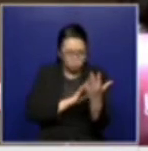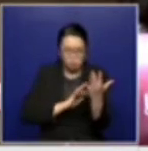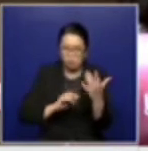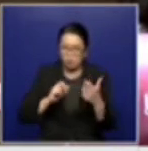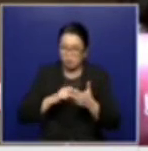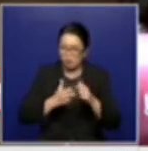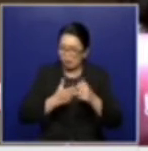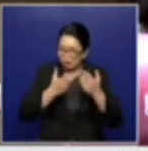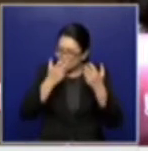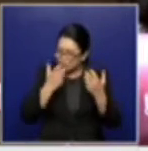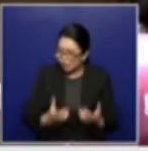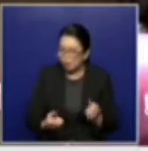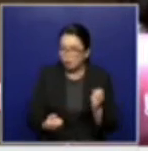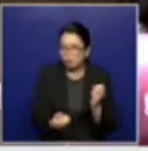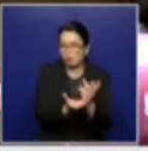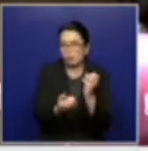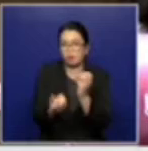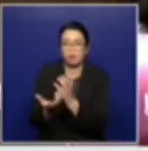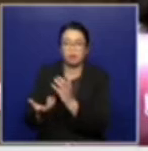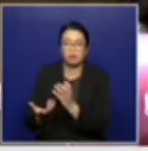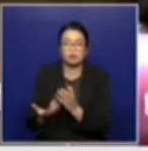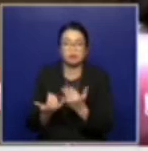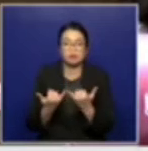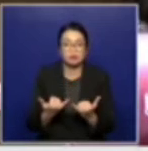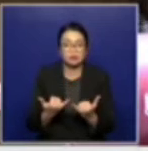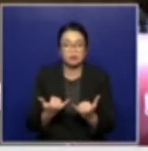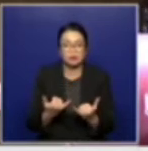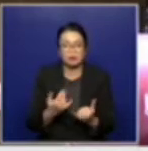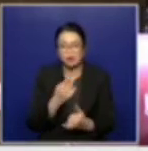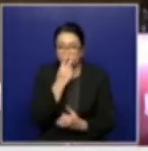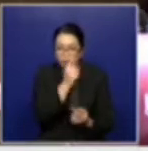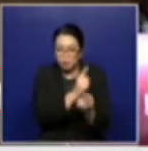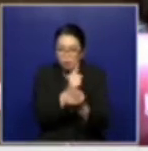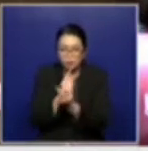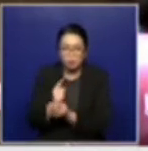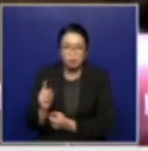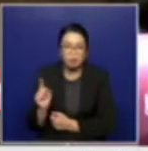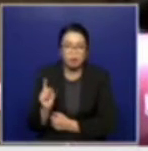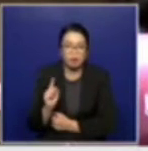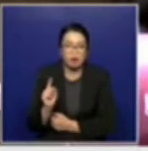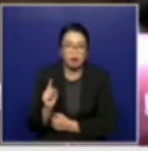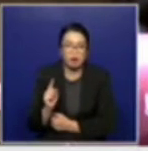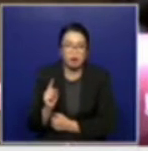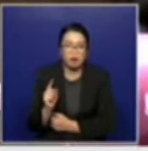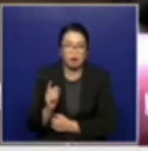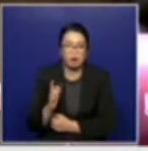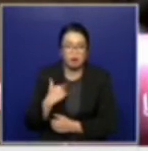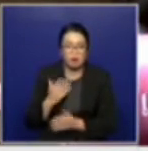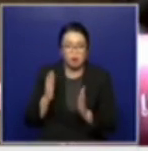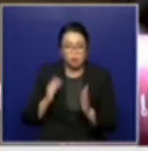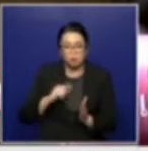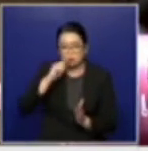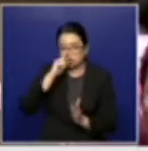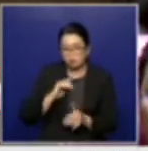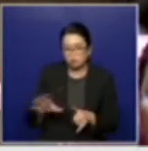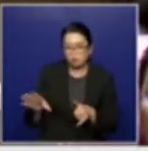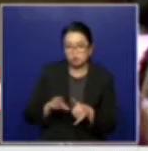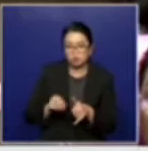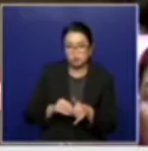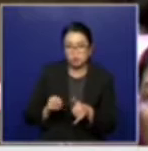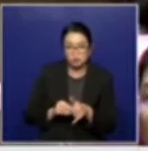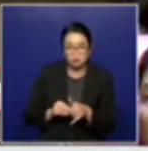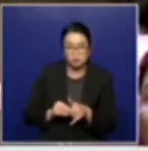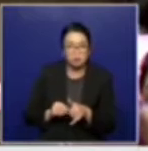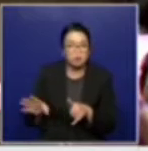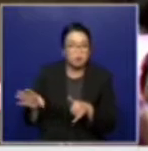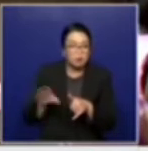างรุนแรงสถานการณ์ดังกล่าวนี้เกิดจากการที่มีผู้ติดเชื้อเราสาม